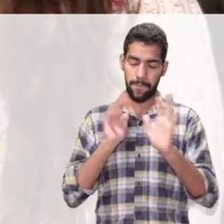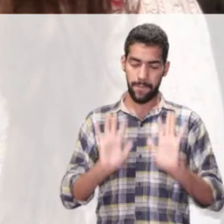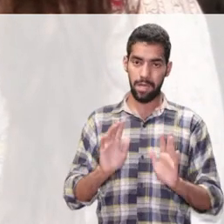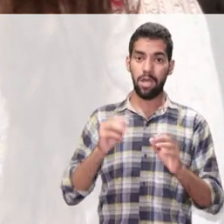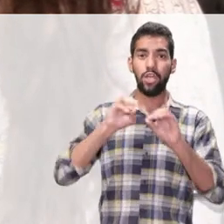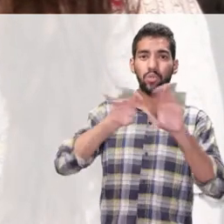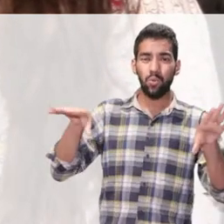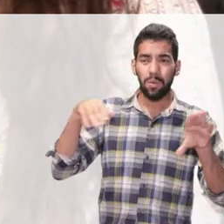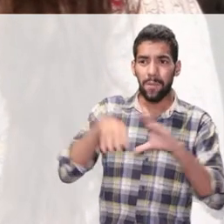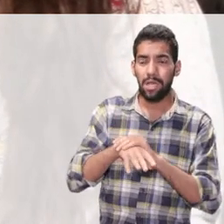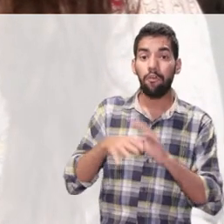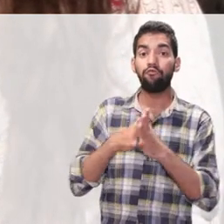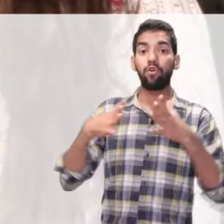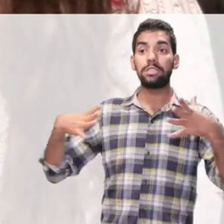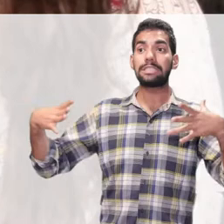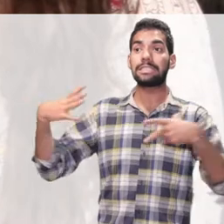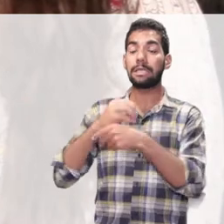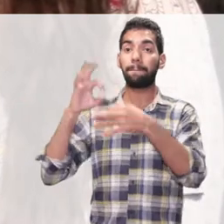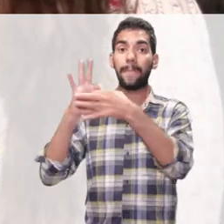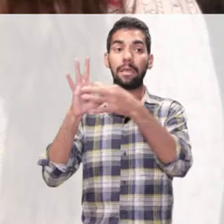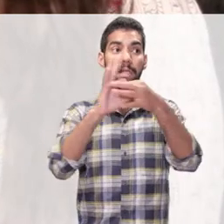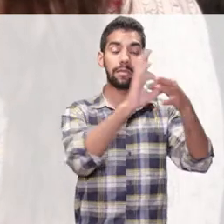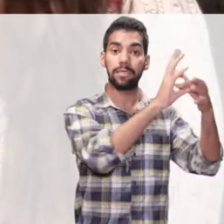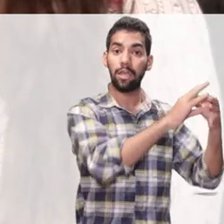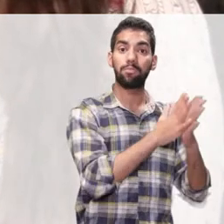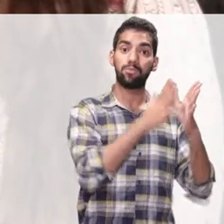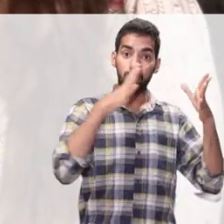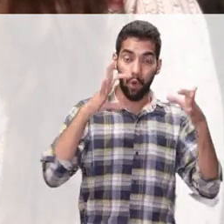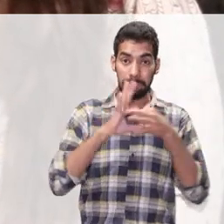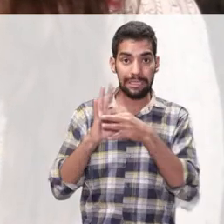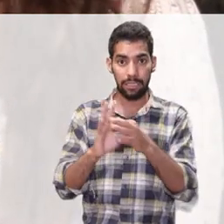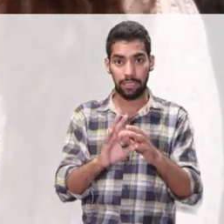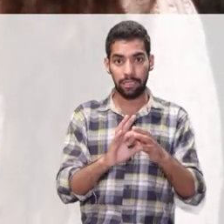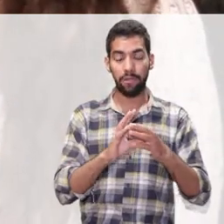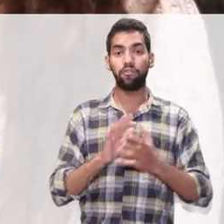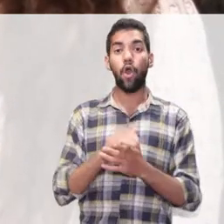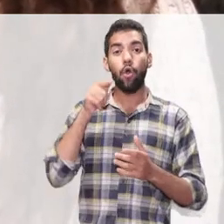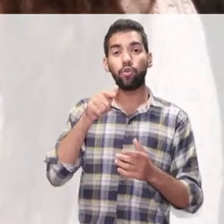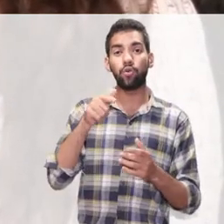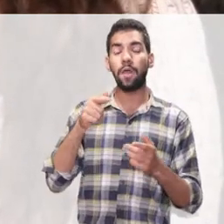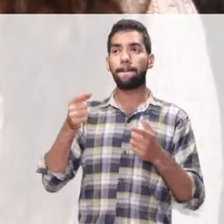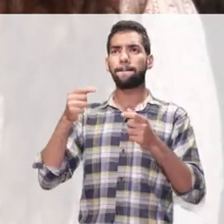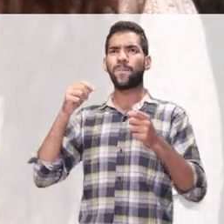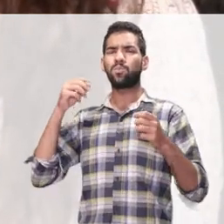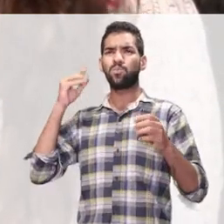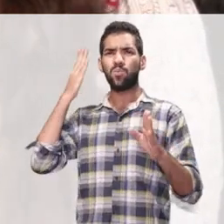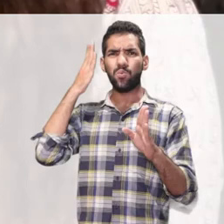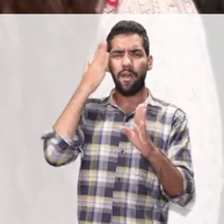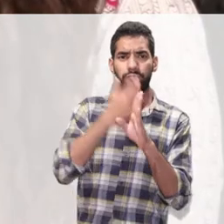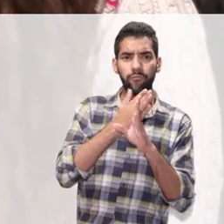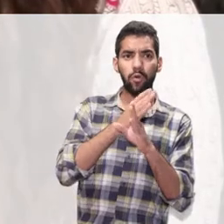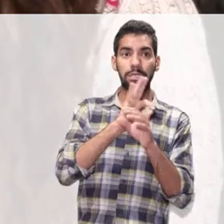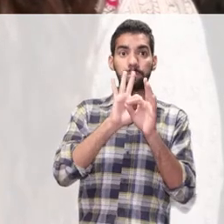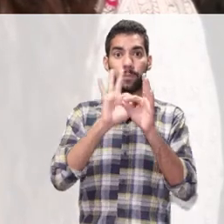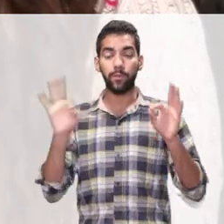मीडिया वेबसाइट पर कि ने Bigg Boss इस नोट सोशल मीडिया प्रोयोग सेटिंग पिंड ऑल द टाइम यह फोन आपके हाथ